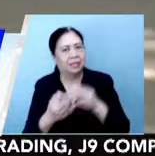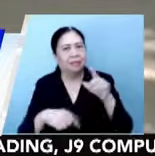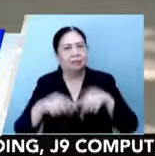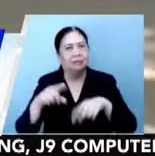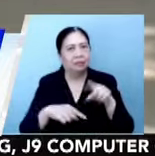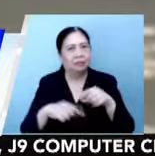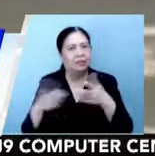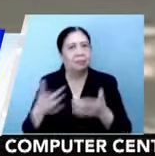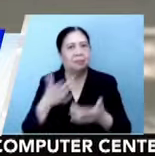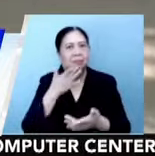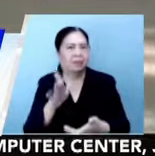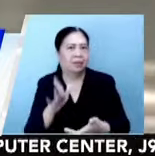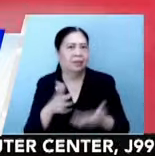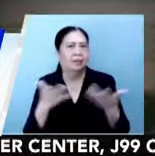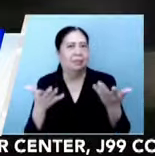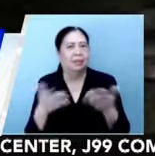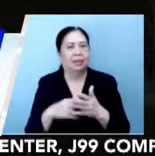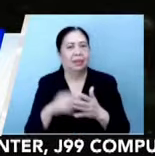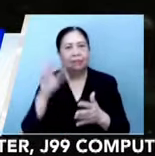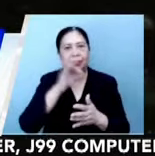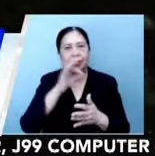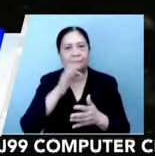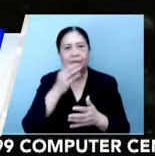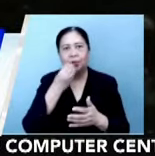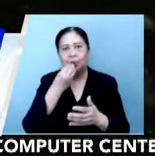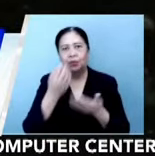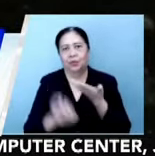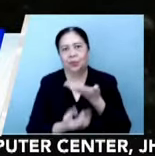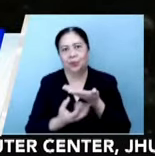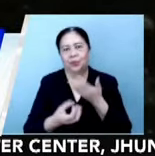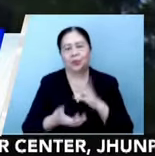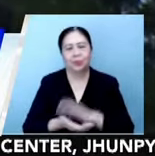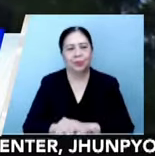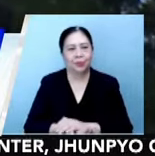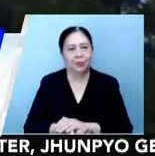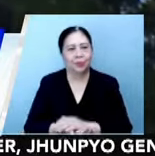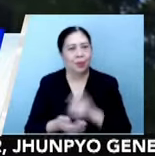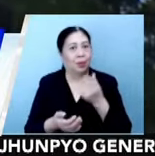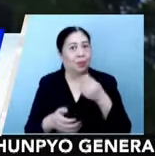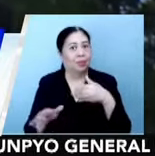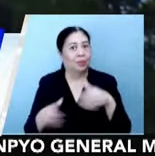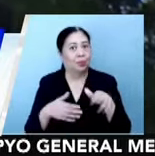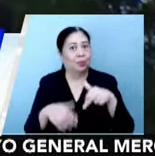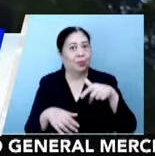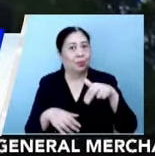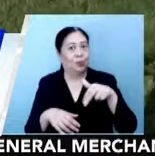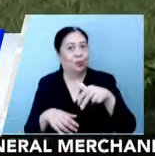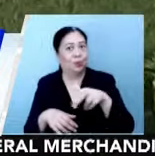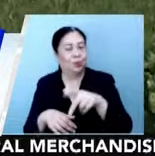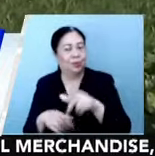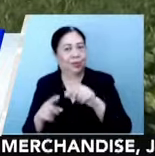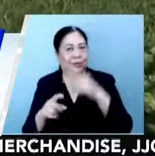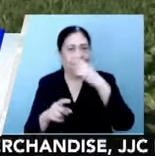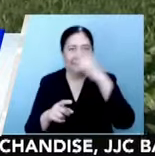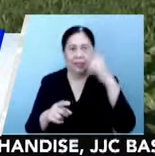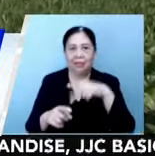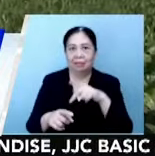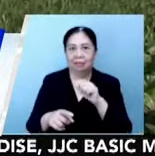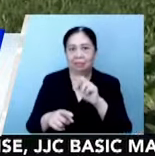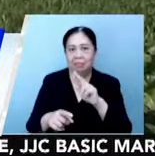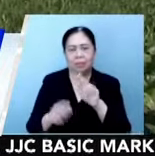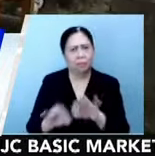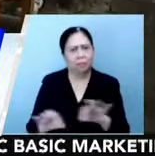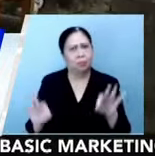ang mga Pinoy cuisine. Konting lakad lang at makakapasyal na sa Rizal Park na mahalagang saksi